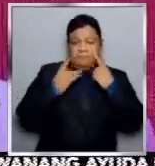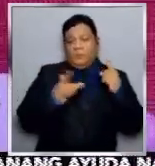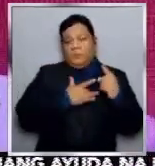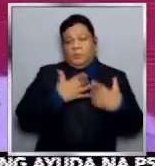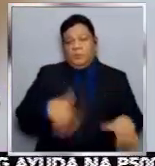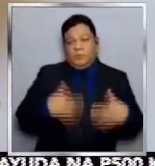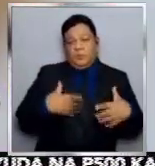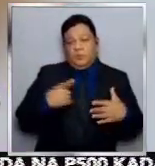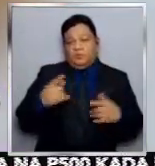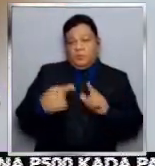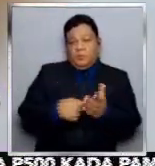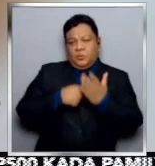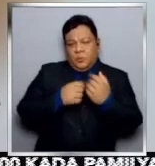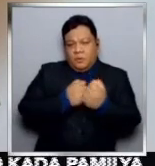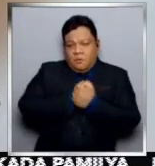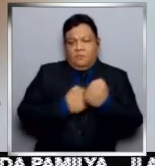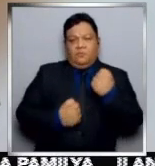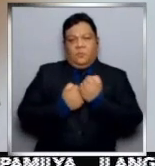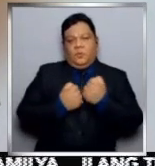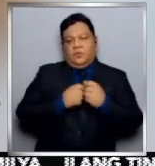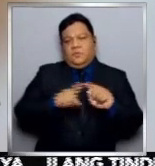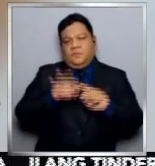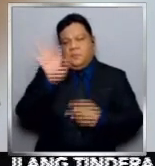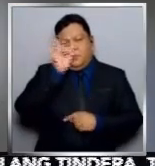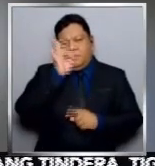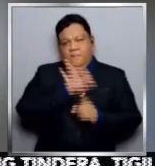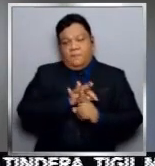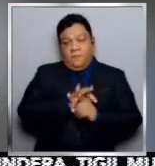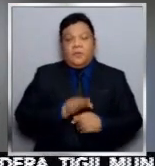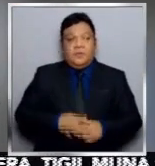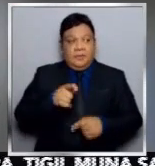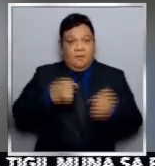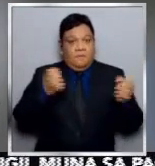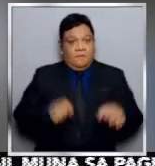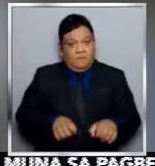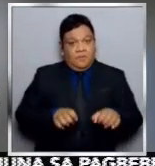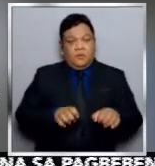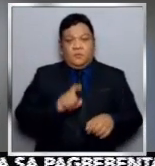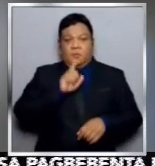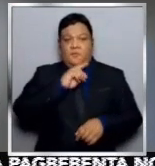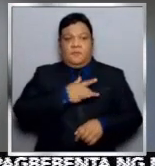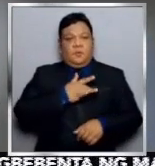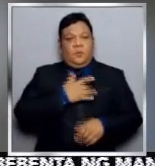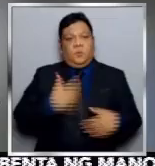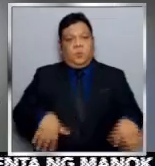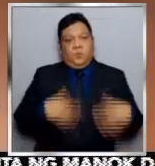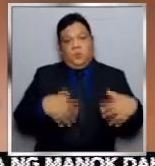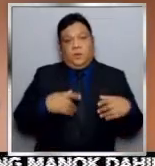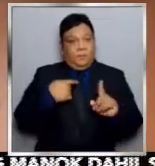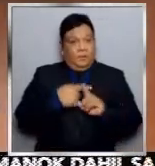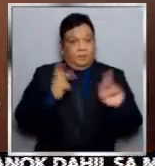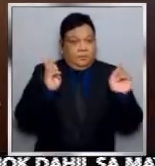at suporta mula sa kanyang Pinoy fans. Ang fan event, surreal at todo kilig experience daw para kay